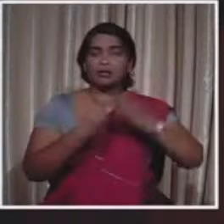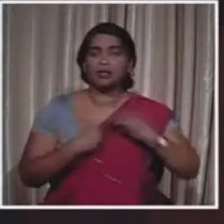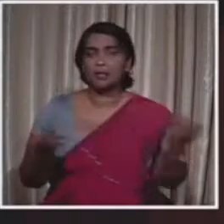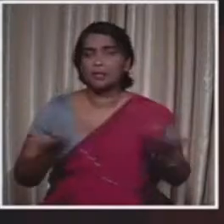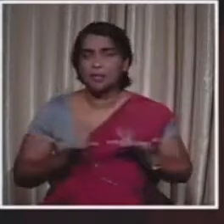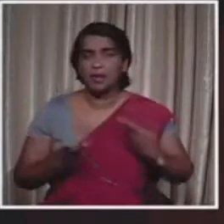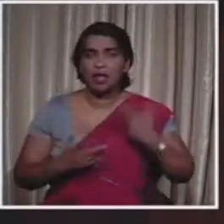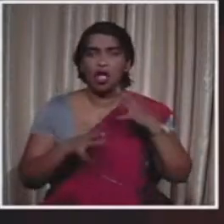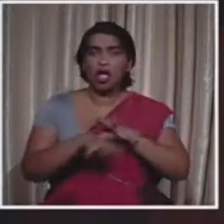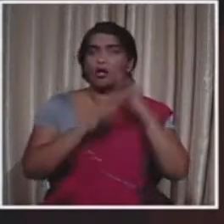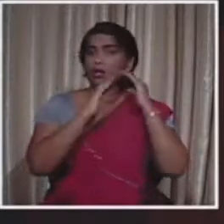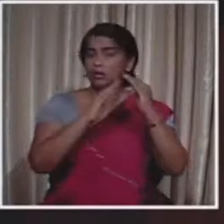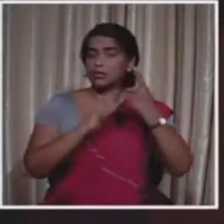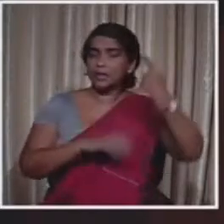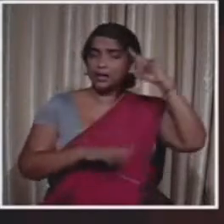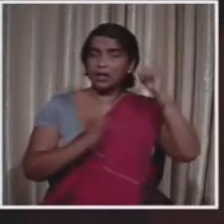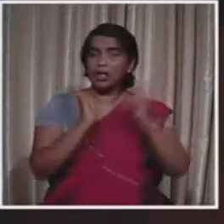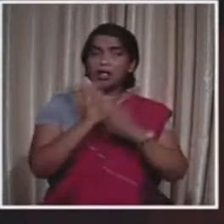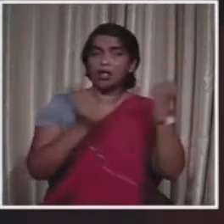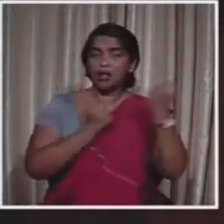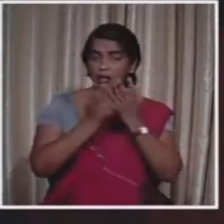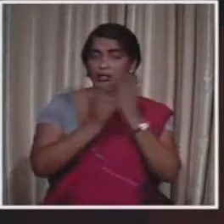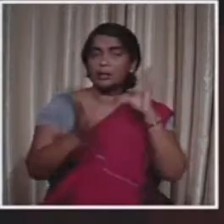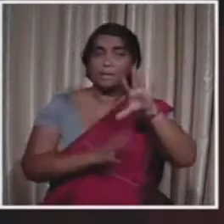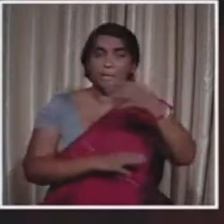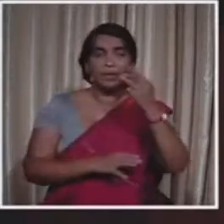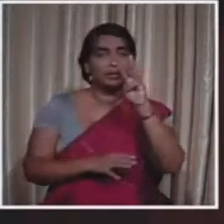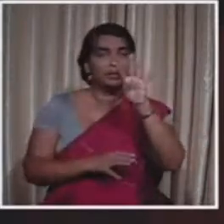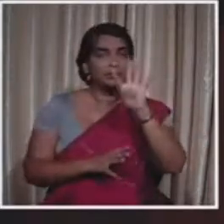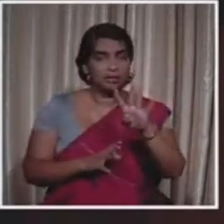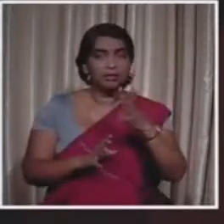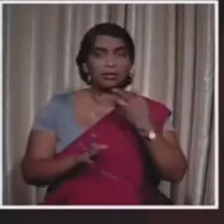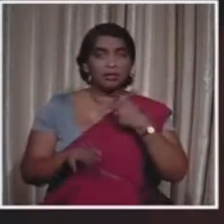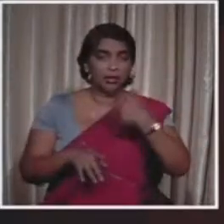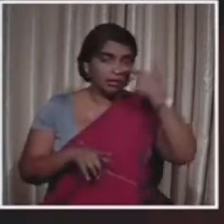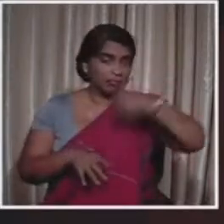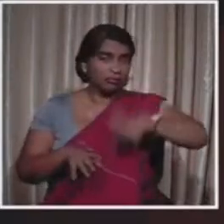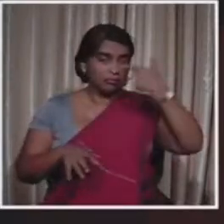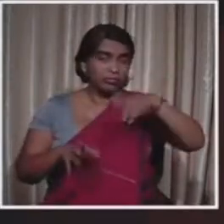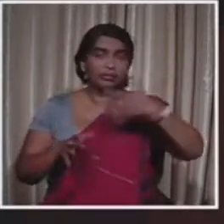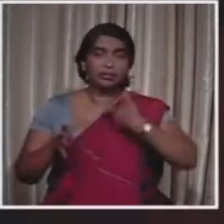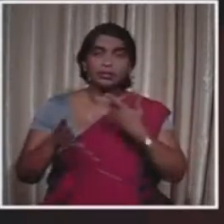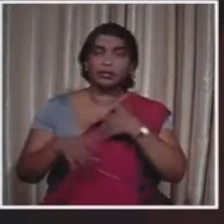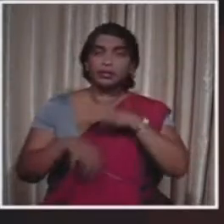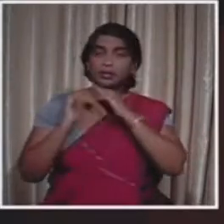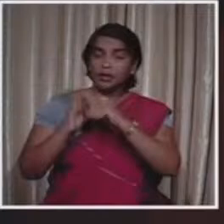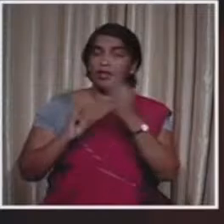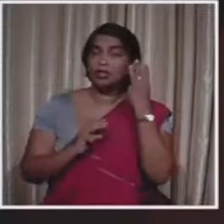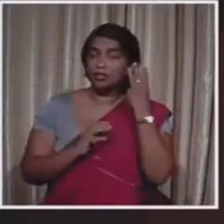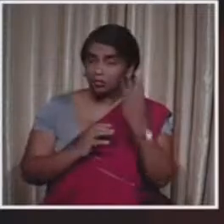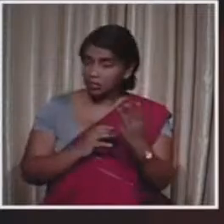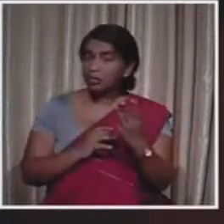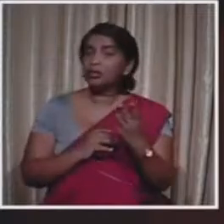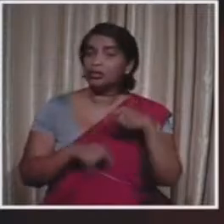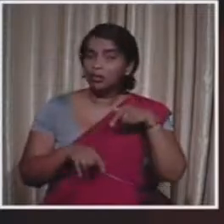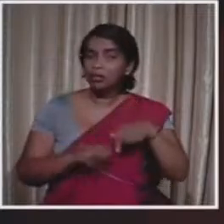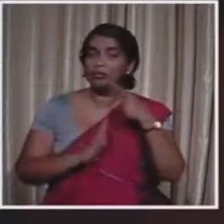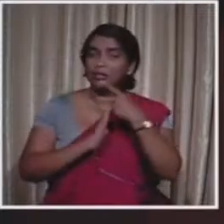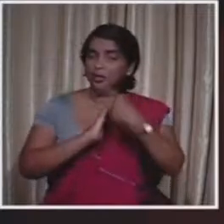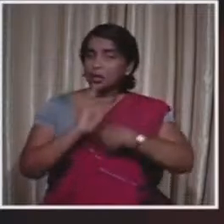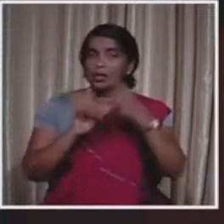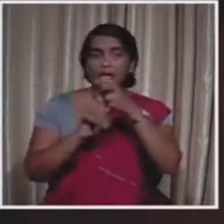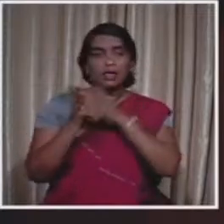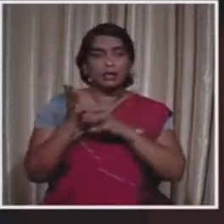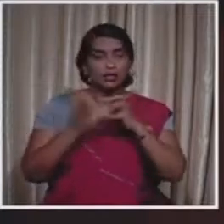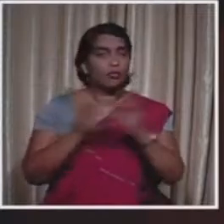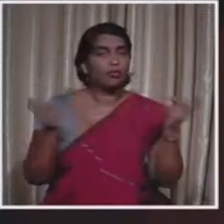වෙලා තියෙනවා ඊයේ දවසේ බවුසර් 534ක් අපේ පර්යන්ත දෙකෙන් අපේ පර්යන්ත තුනෙන් අපි මේ සියලුම දිස්ත්‍රික්ක වල